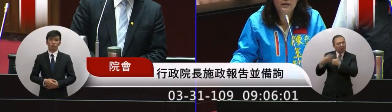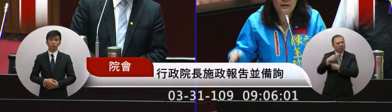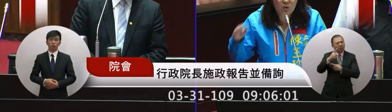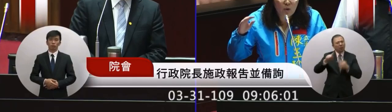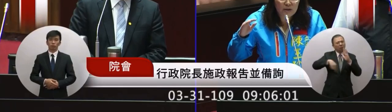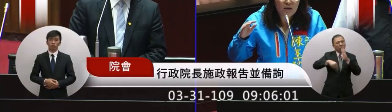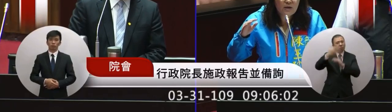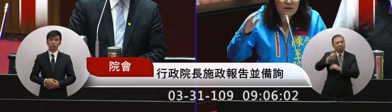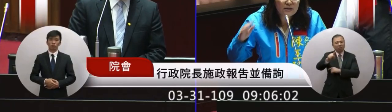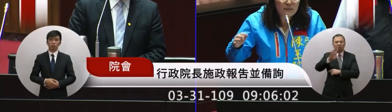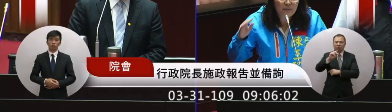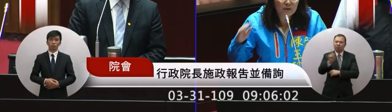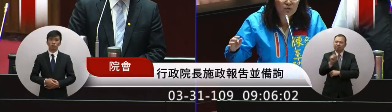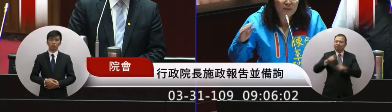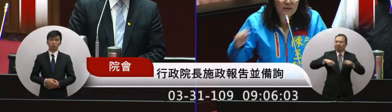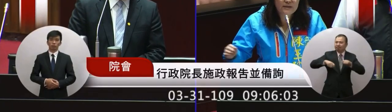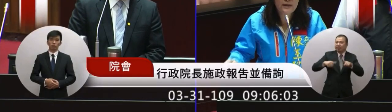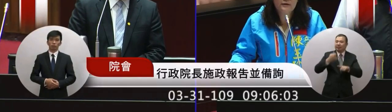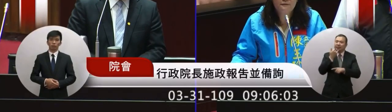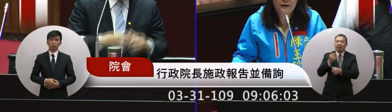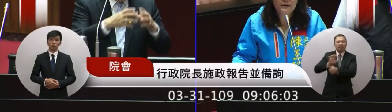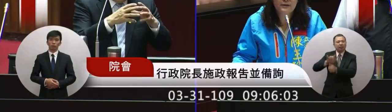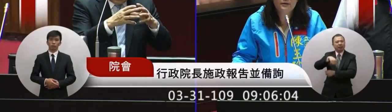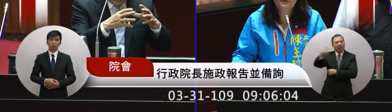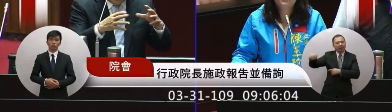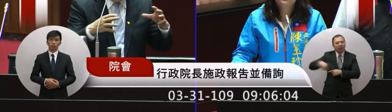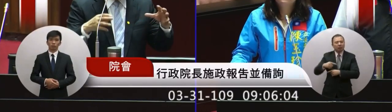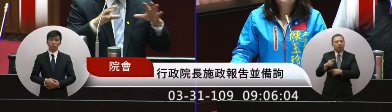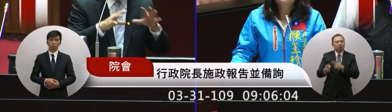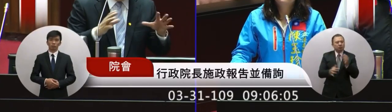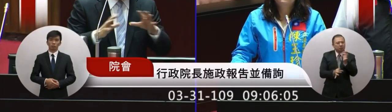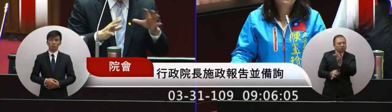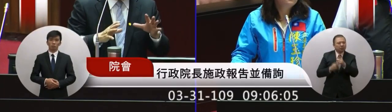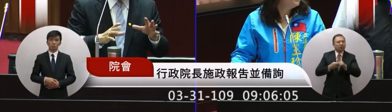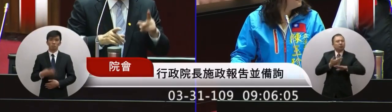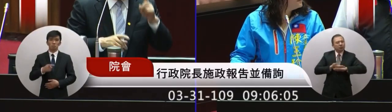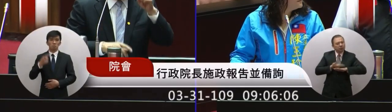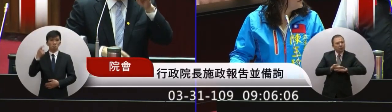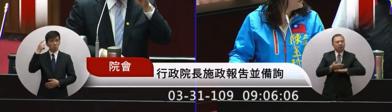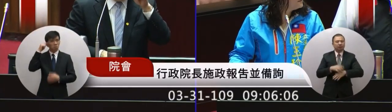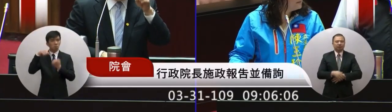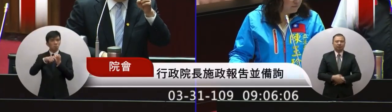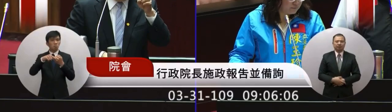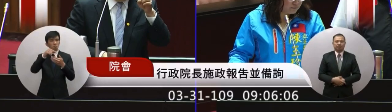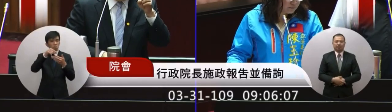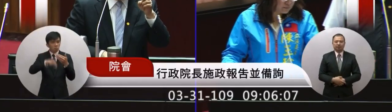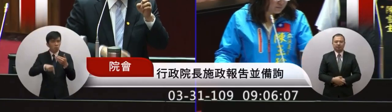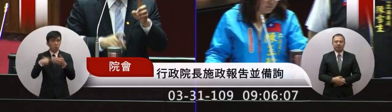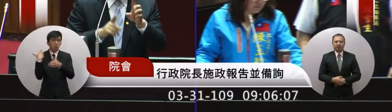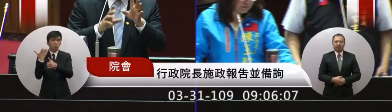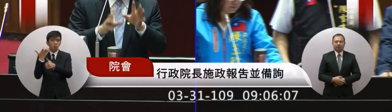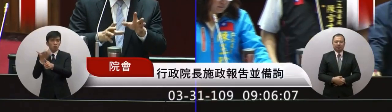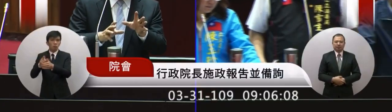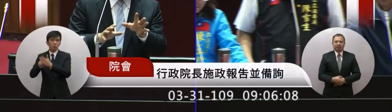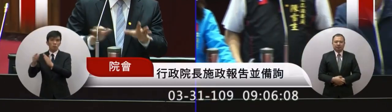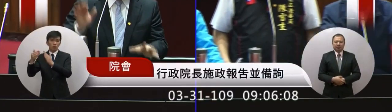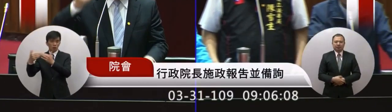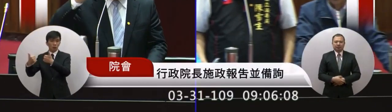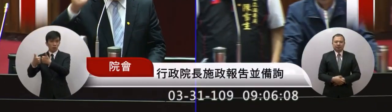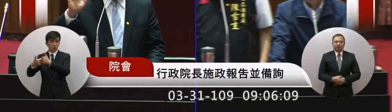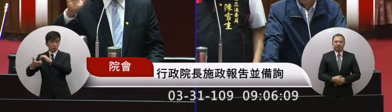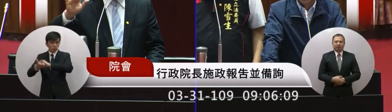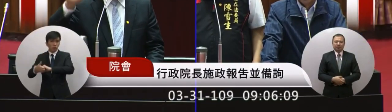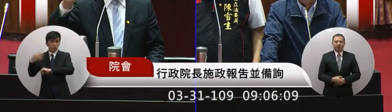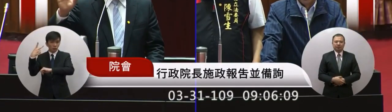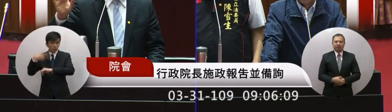体的措施，可以让国人、让金马澎的居民更加的放心？ 怎样才是安全？有专家 会议，然后疫情指挥